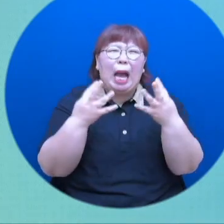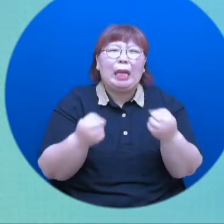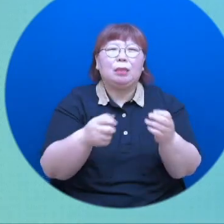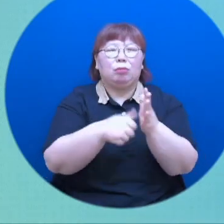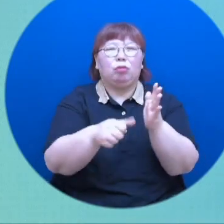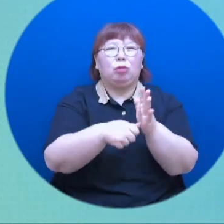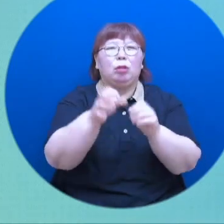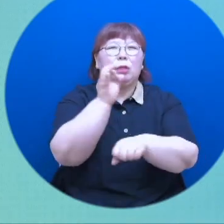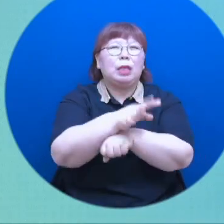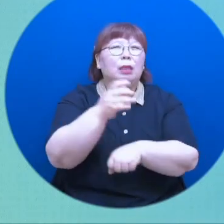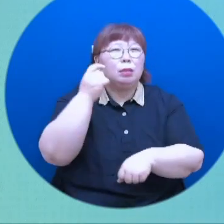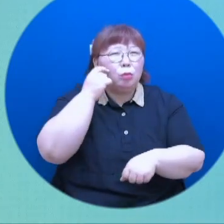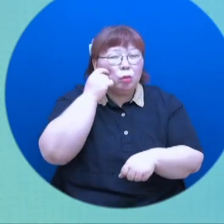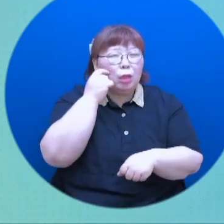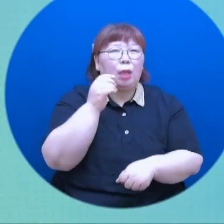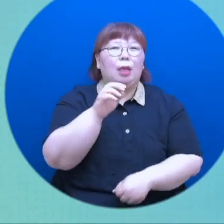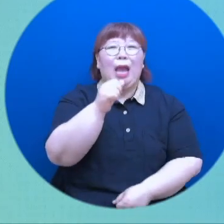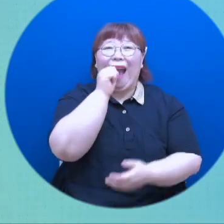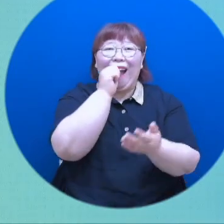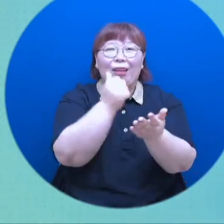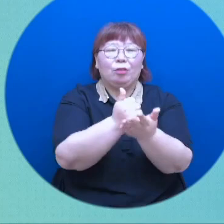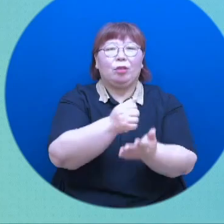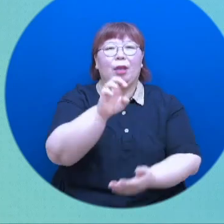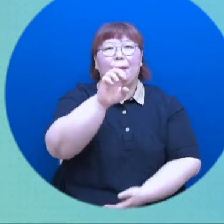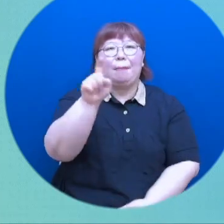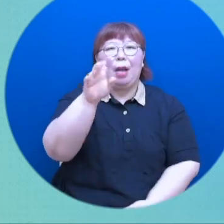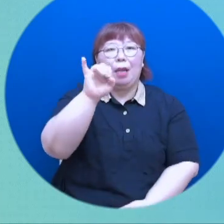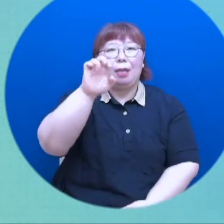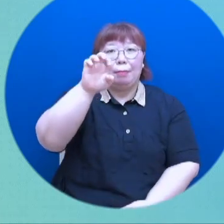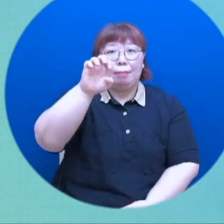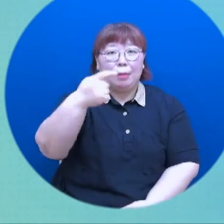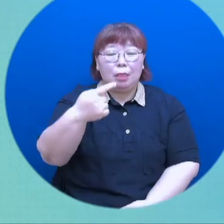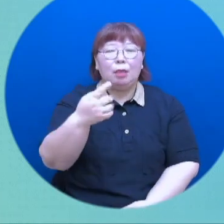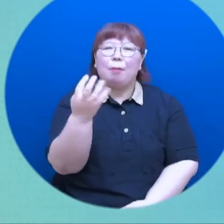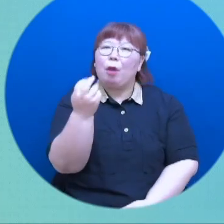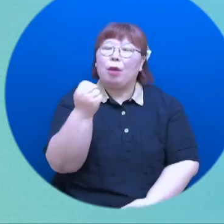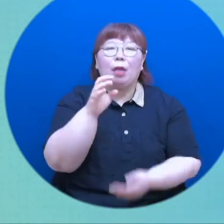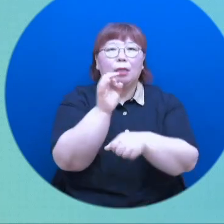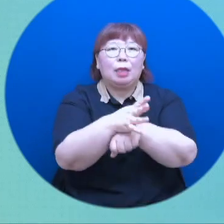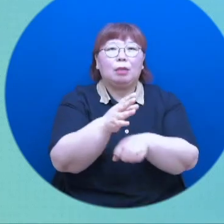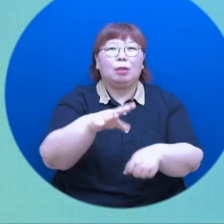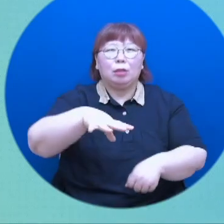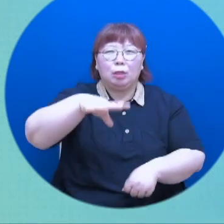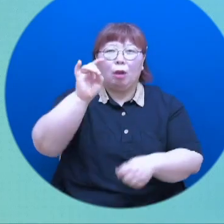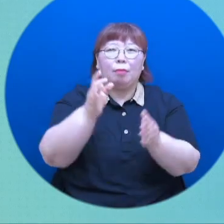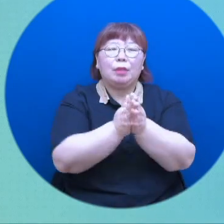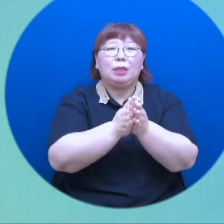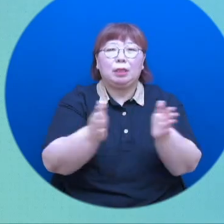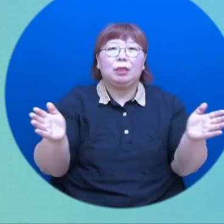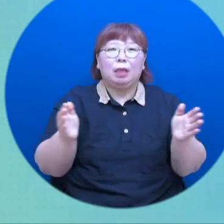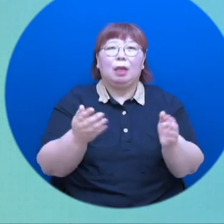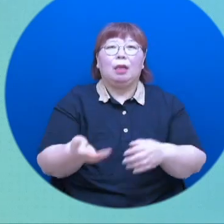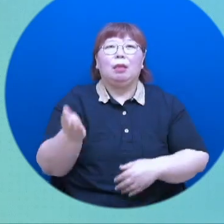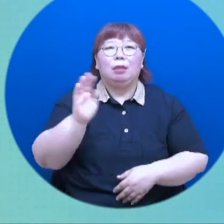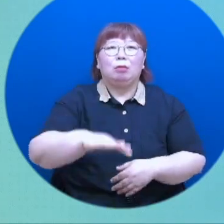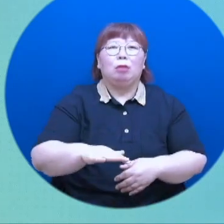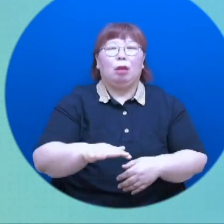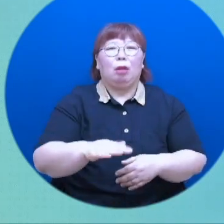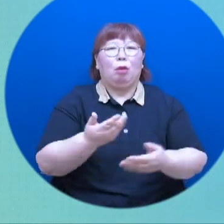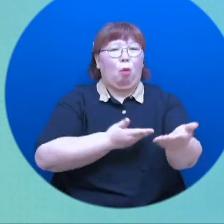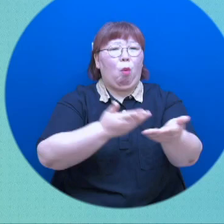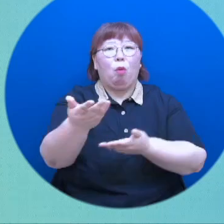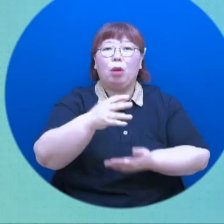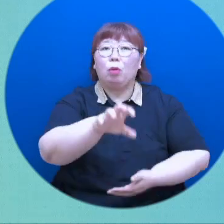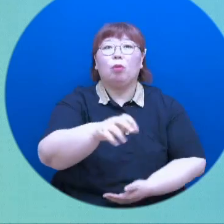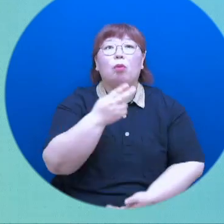없잖아요. 파이프 몇 개를 사가지고 첫 장사를 나가는데 거래처가 있어요? 아무것도